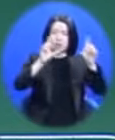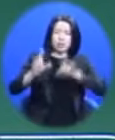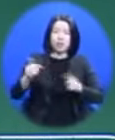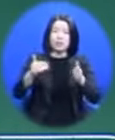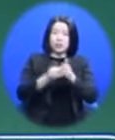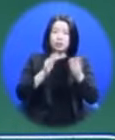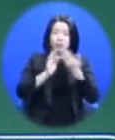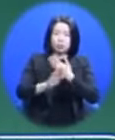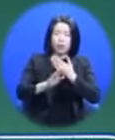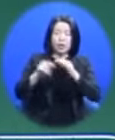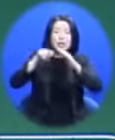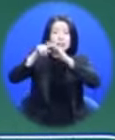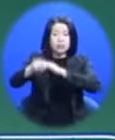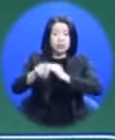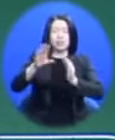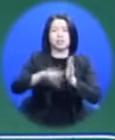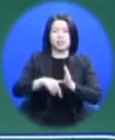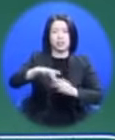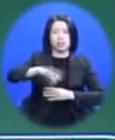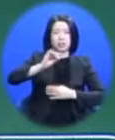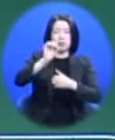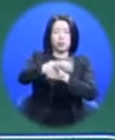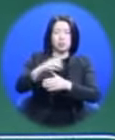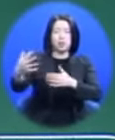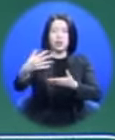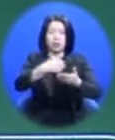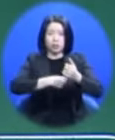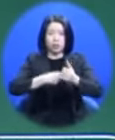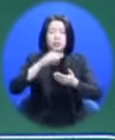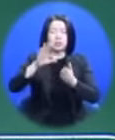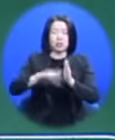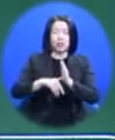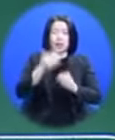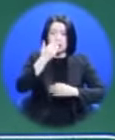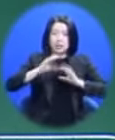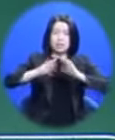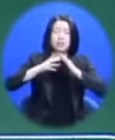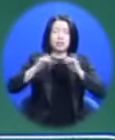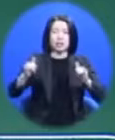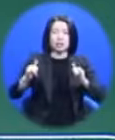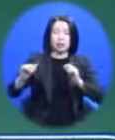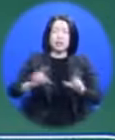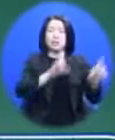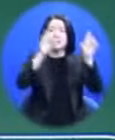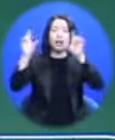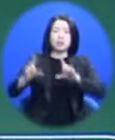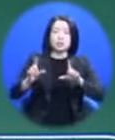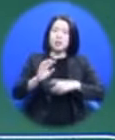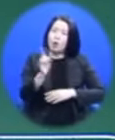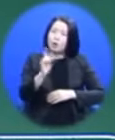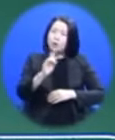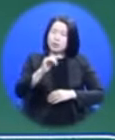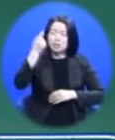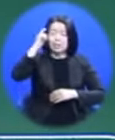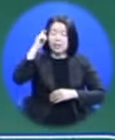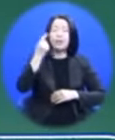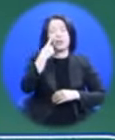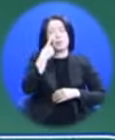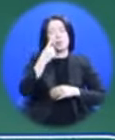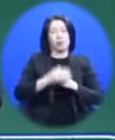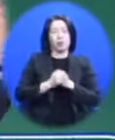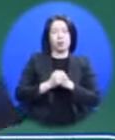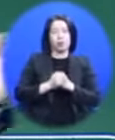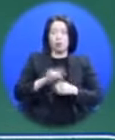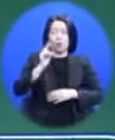때 그리고 그 첫 열매를 거두었을 때 이스라엘 백성들의 삶이 어떠했을지를 한번 생각해 보십시오.